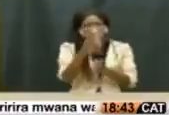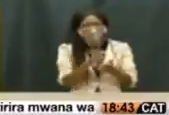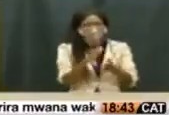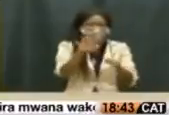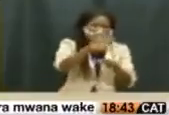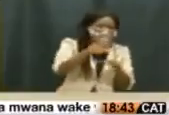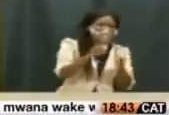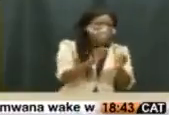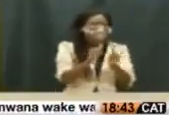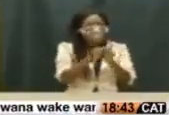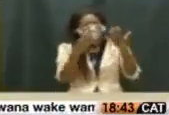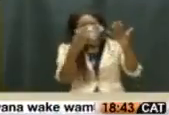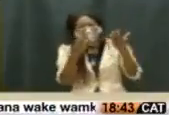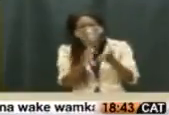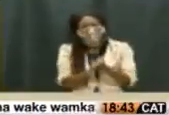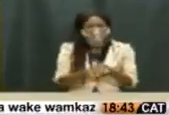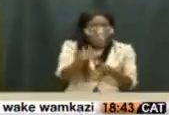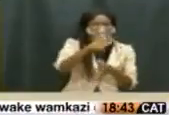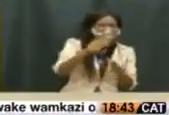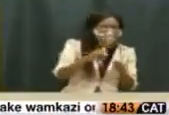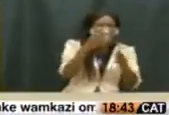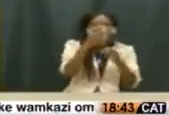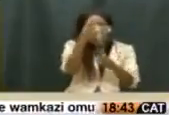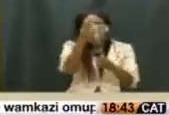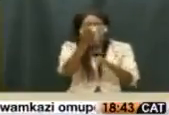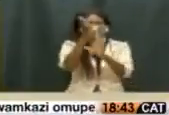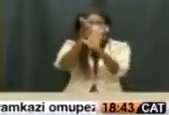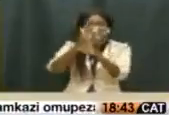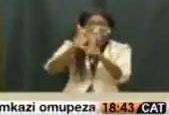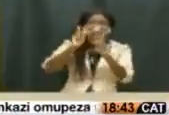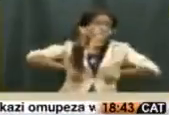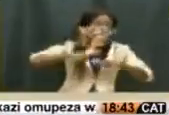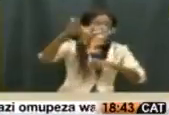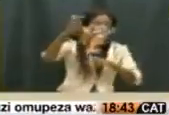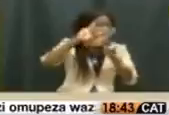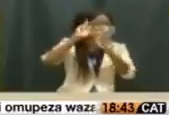manguta matenda amene unda anthu opeza bwino